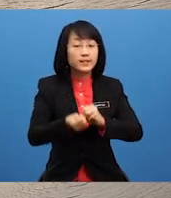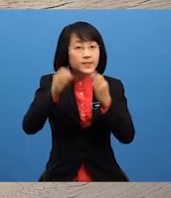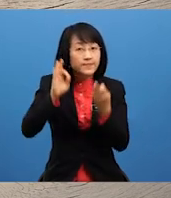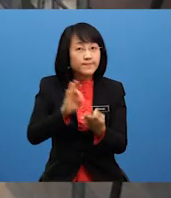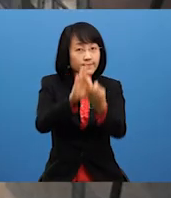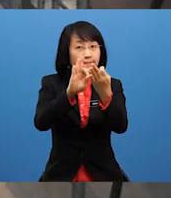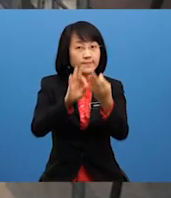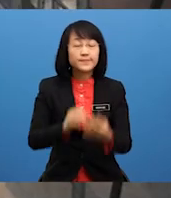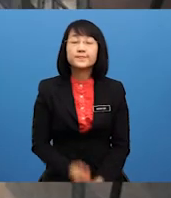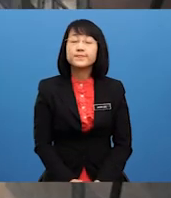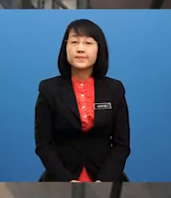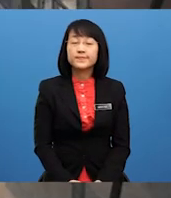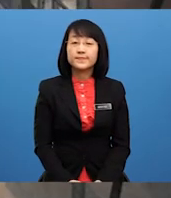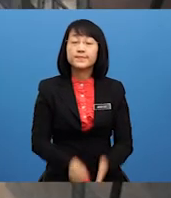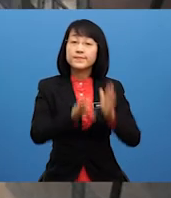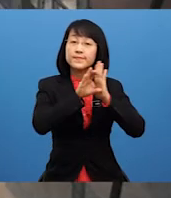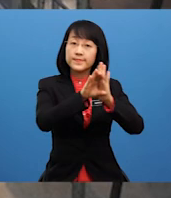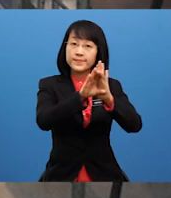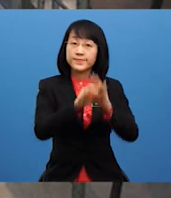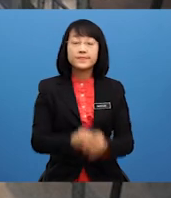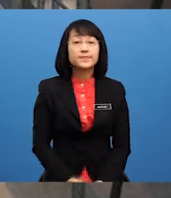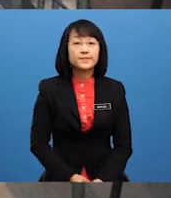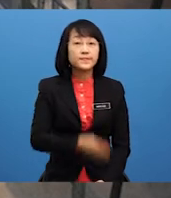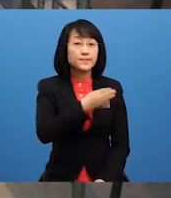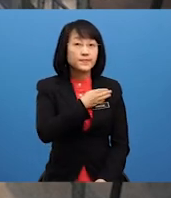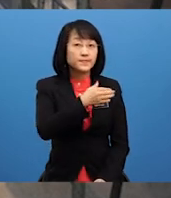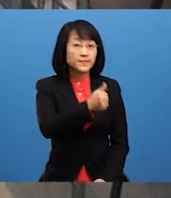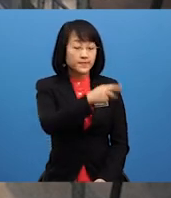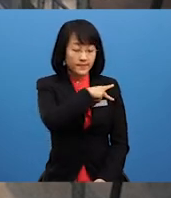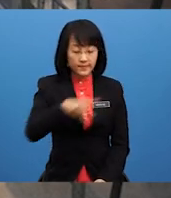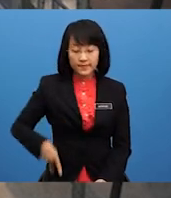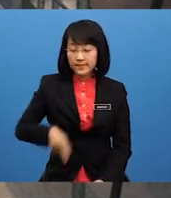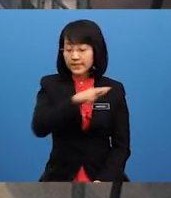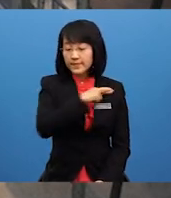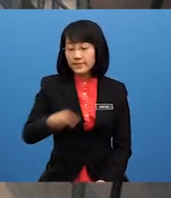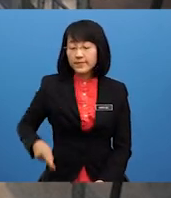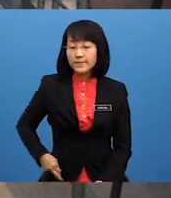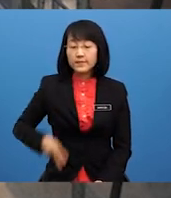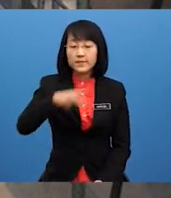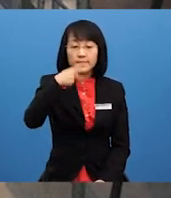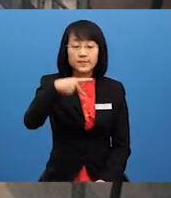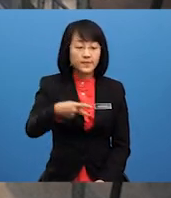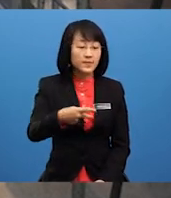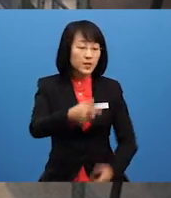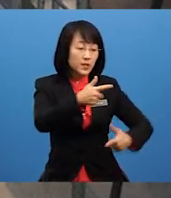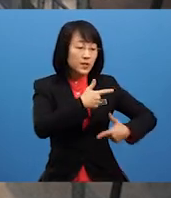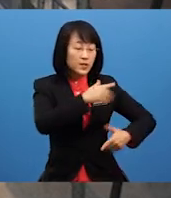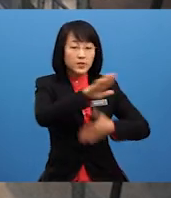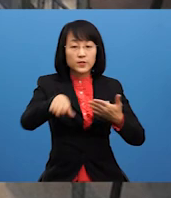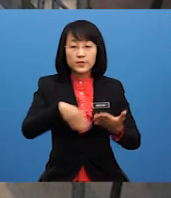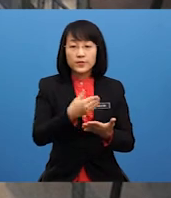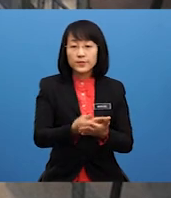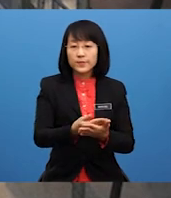dihadapi. Sebagai contoh, Bendahara Paduka Raja memerintahkan pahlawan-pahlawannya